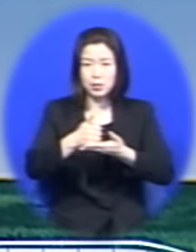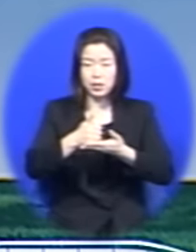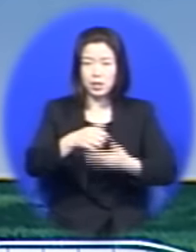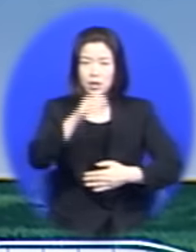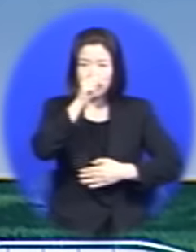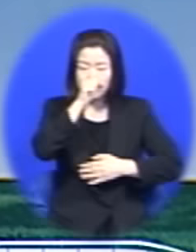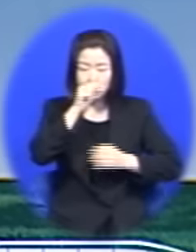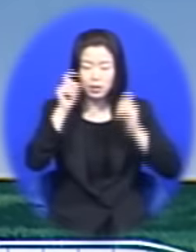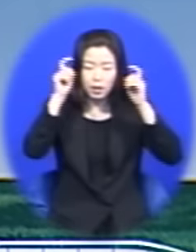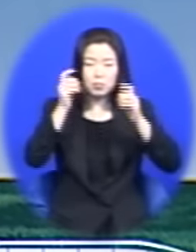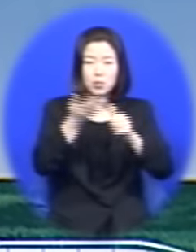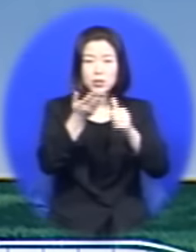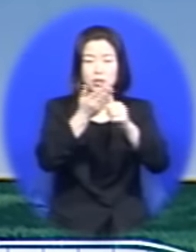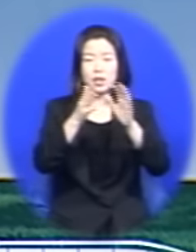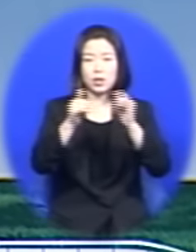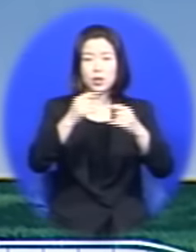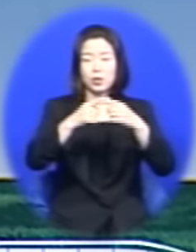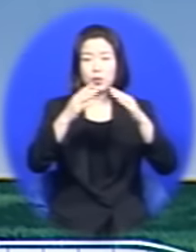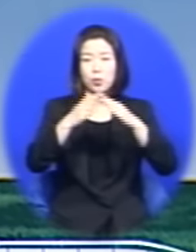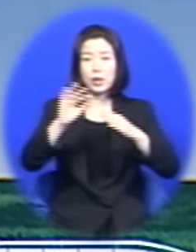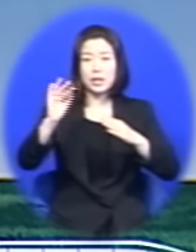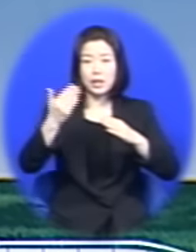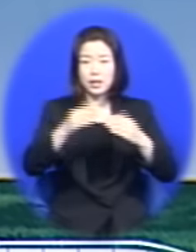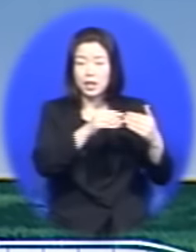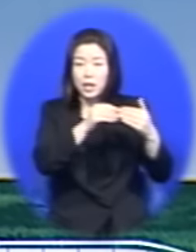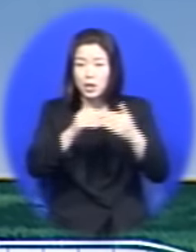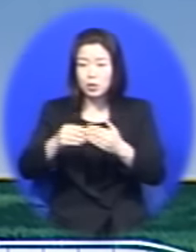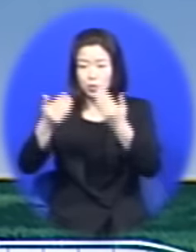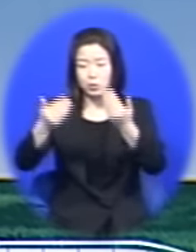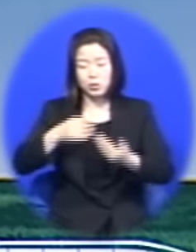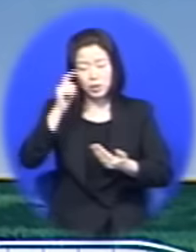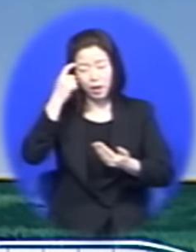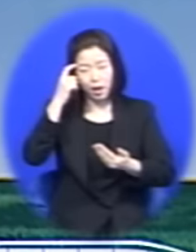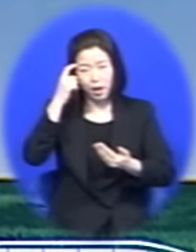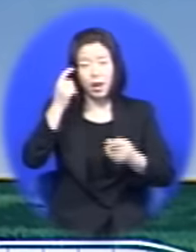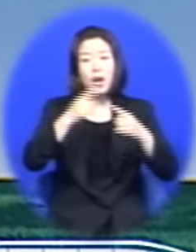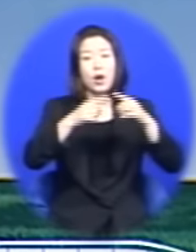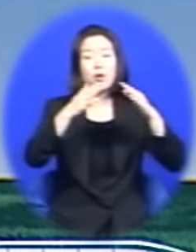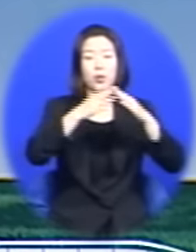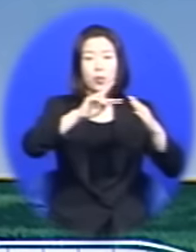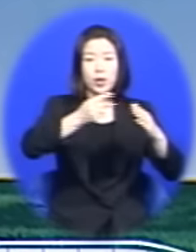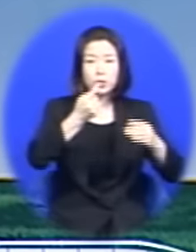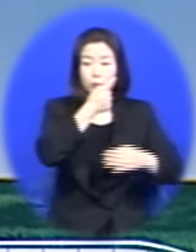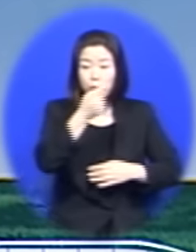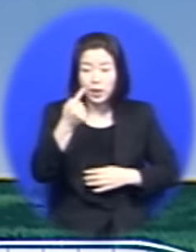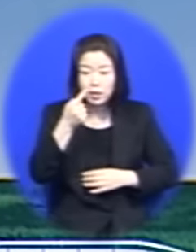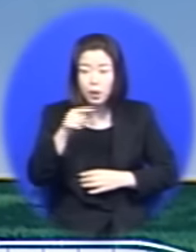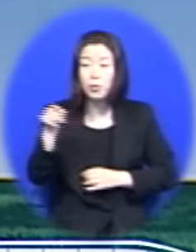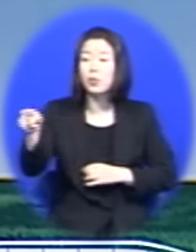선한 목자 교회의 교인이 되도록 인도하신 것인가, 교회도 확인하고 그분도 확인하고